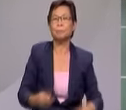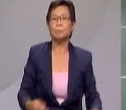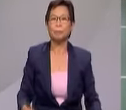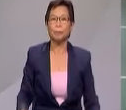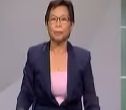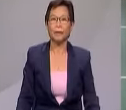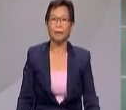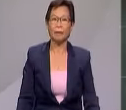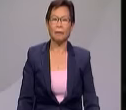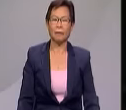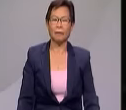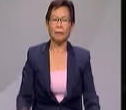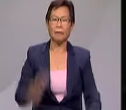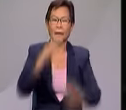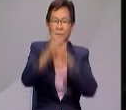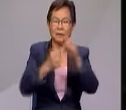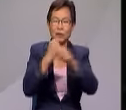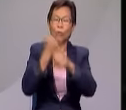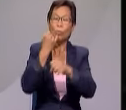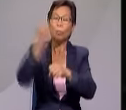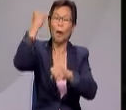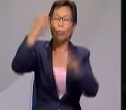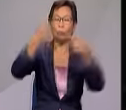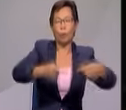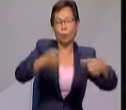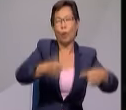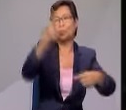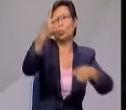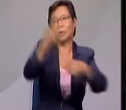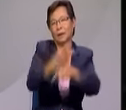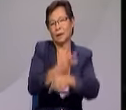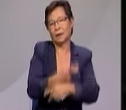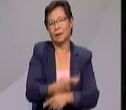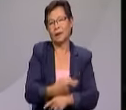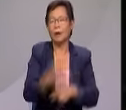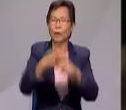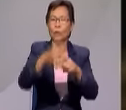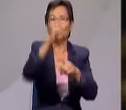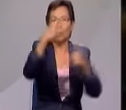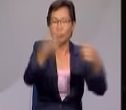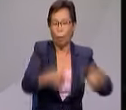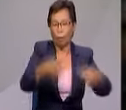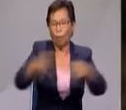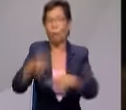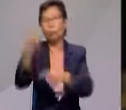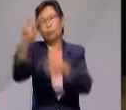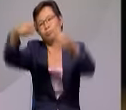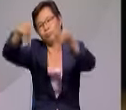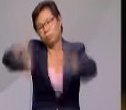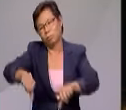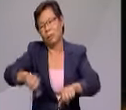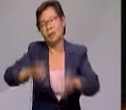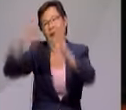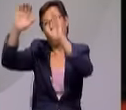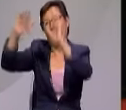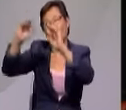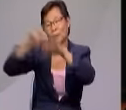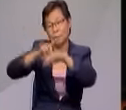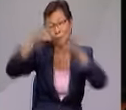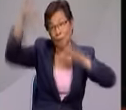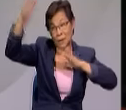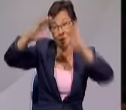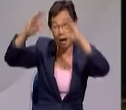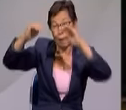So last year saya pun ada temu dia dua kali dan dua kali pun kalah dan so saya harap this time pun dekat Malaysia